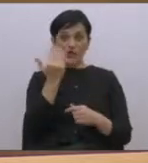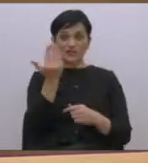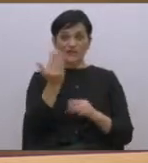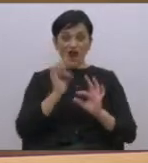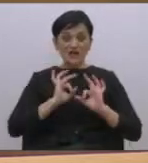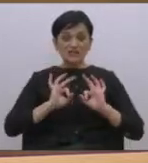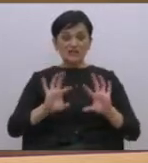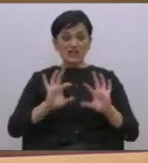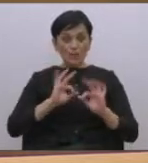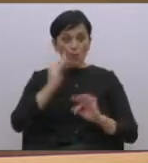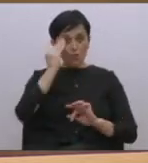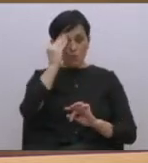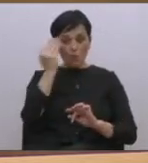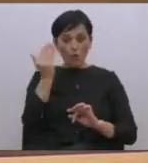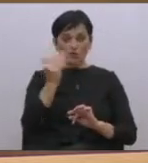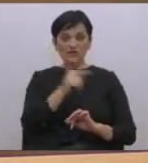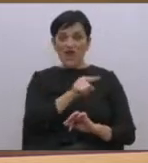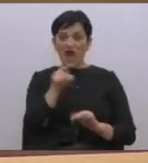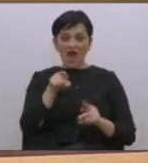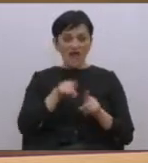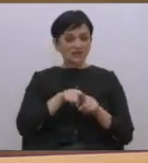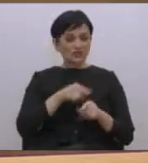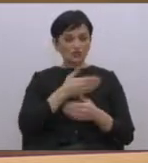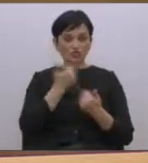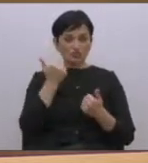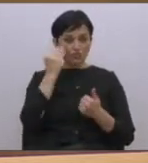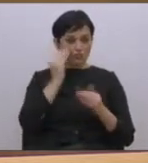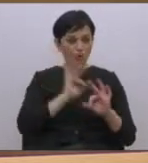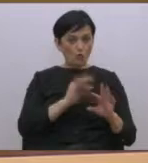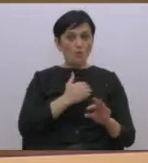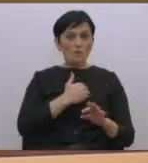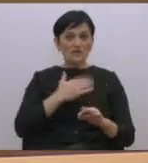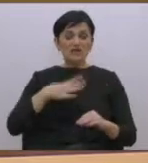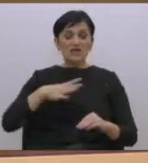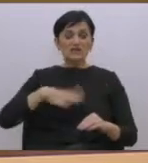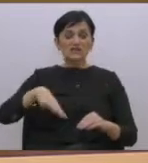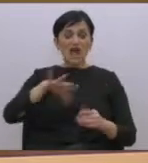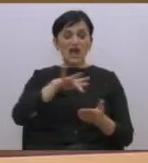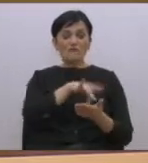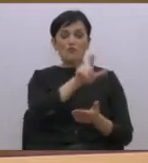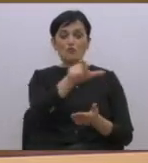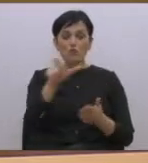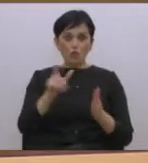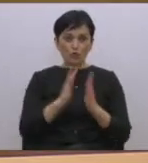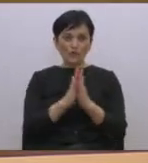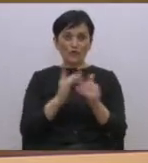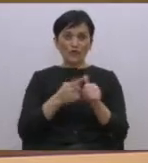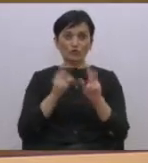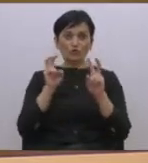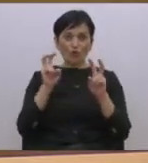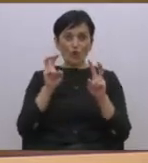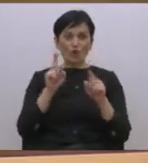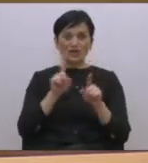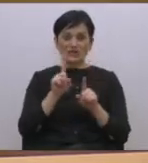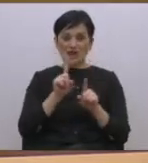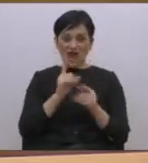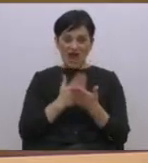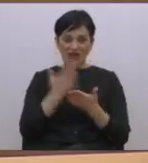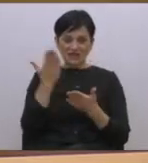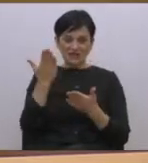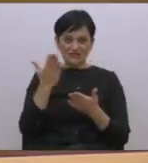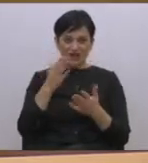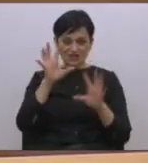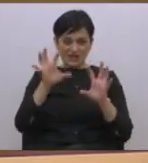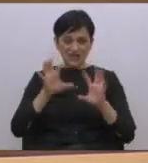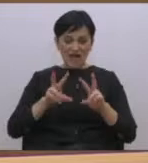gândit poziția, arau în arts ar muat gândit. Dar mi-am indat ho, sa cartulos, mo sa hleubastro, ai este greț o de buli bezprizeli. Dar cu enac ca